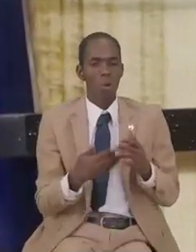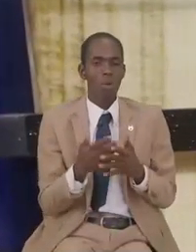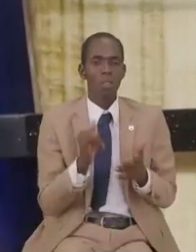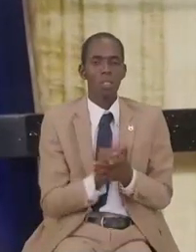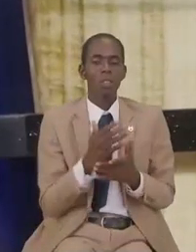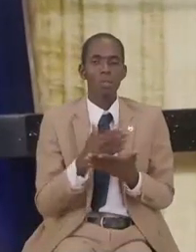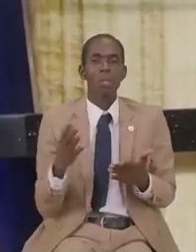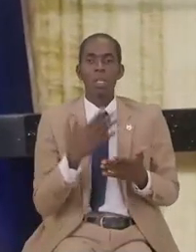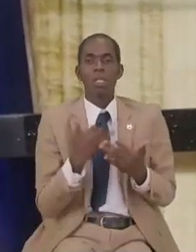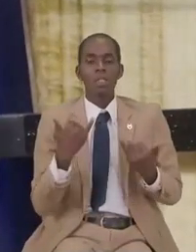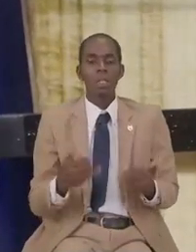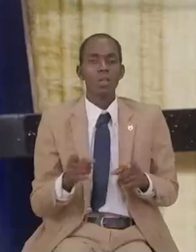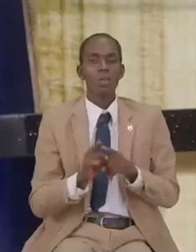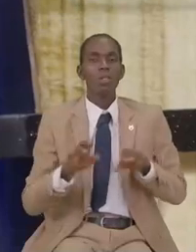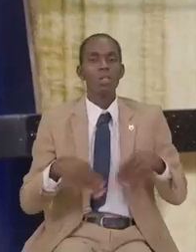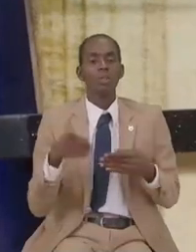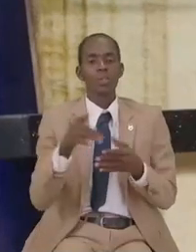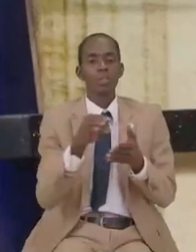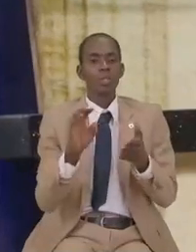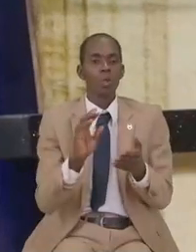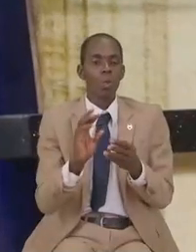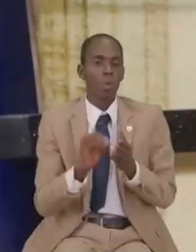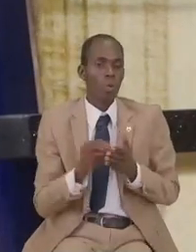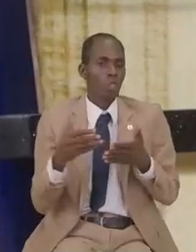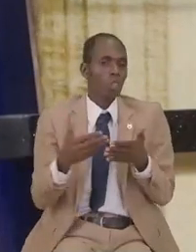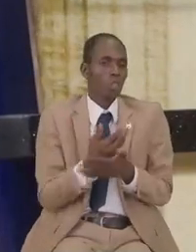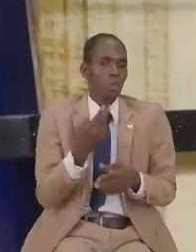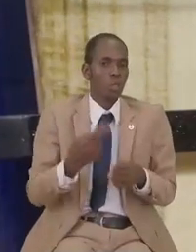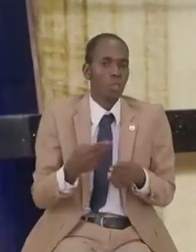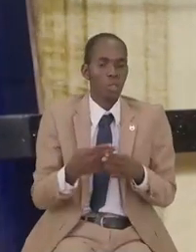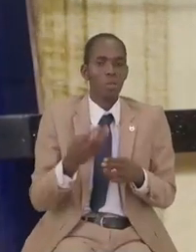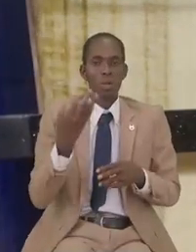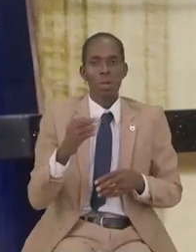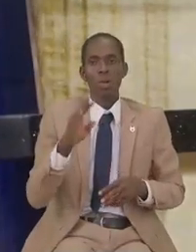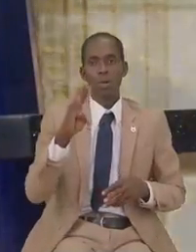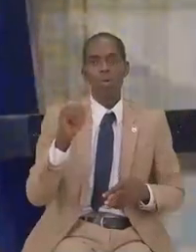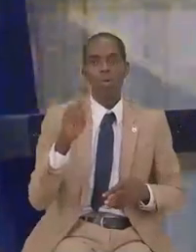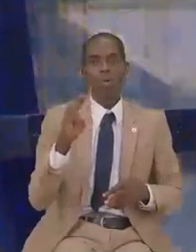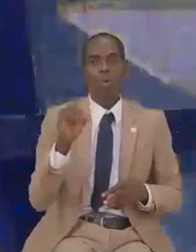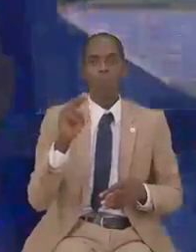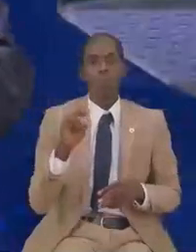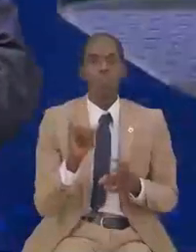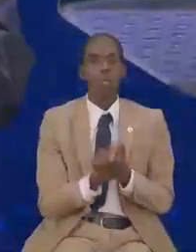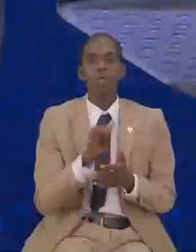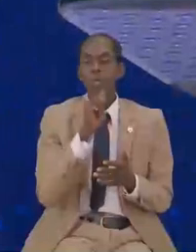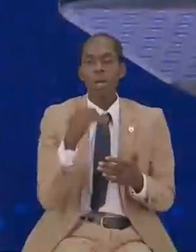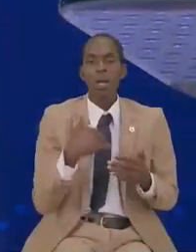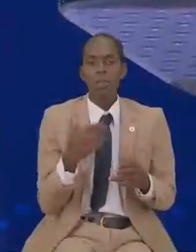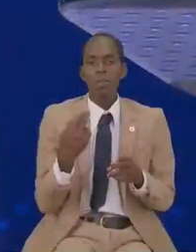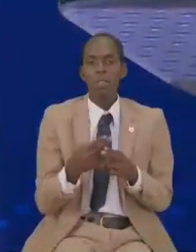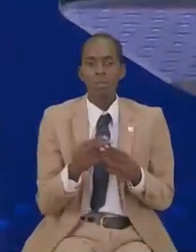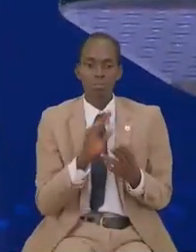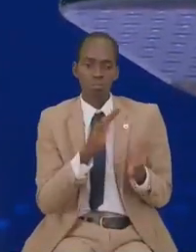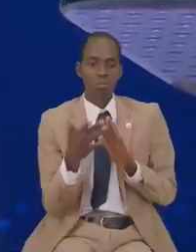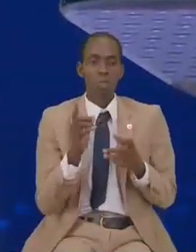ils commençaient à donner le nom de Babylone afin que la façon dont ils soient en relation avec Dieu,